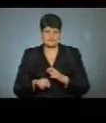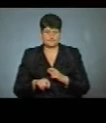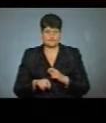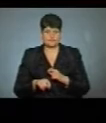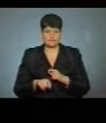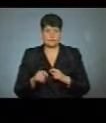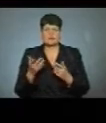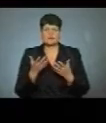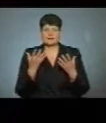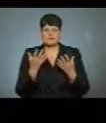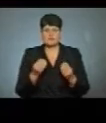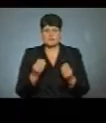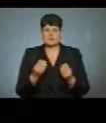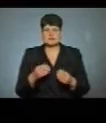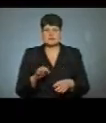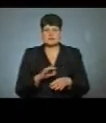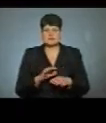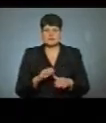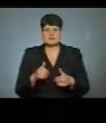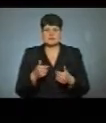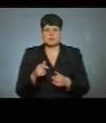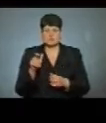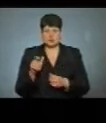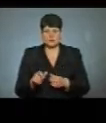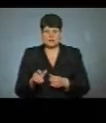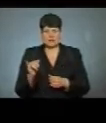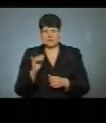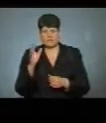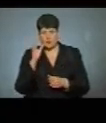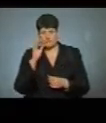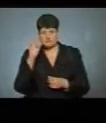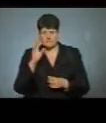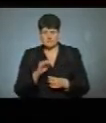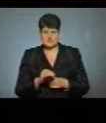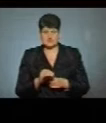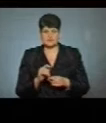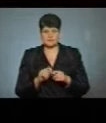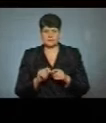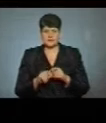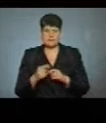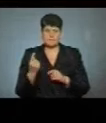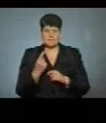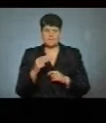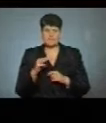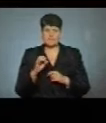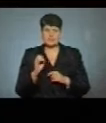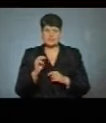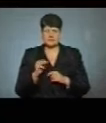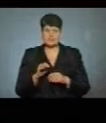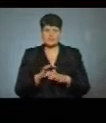який день захворювання звертається людина і враховуються всі ці критерії. Але першим тестом проводяться